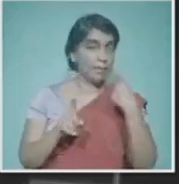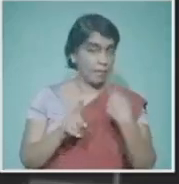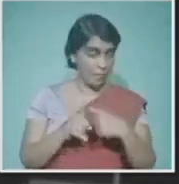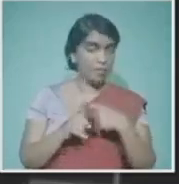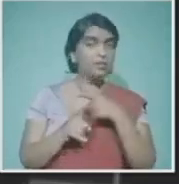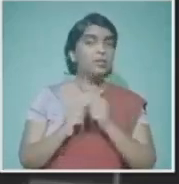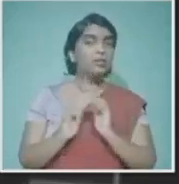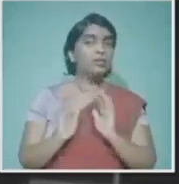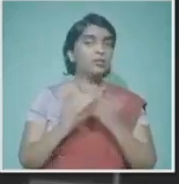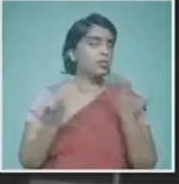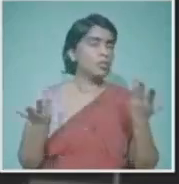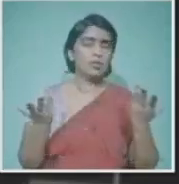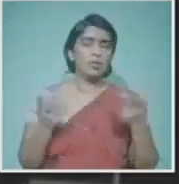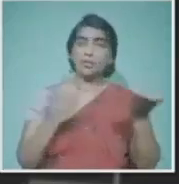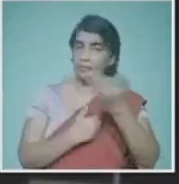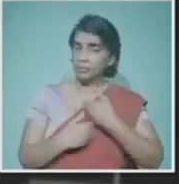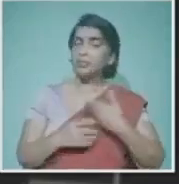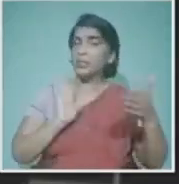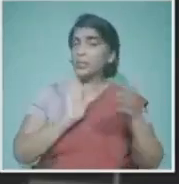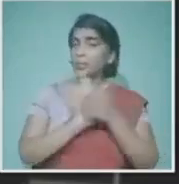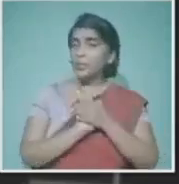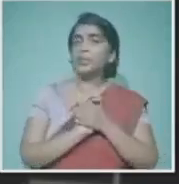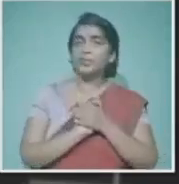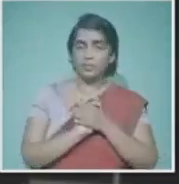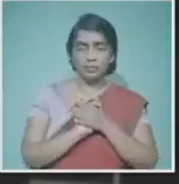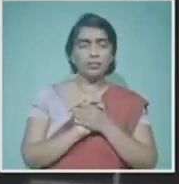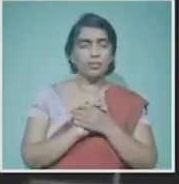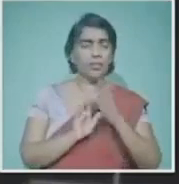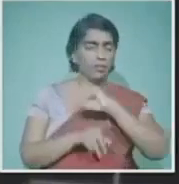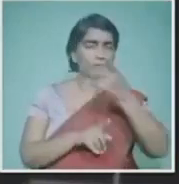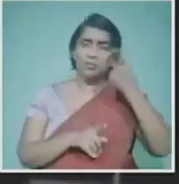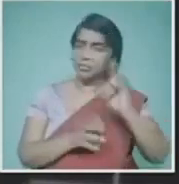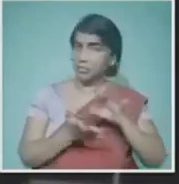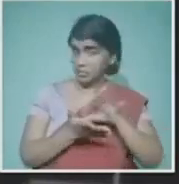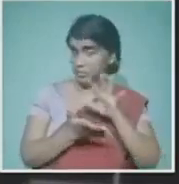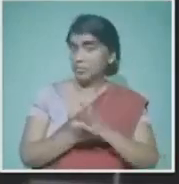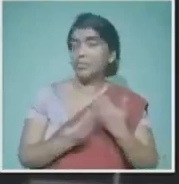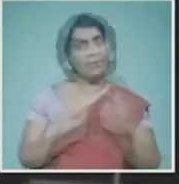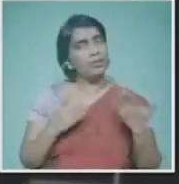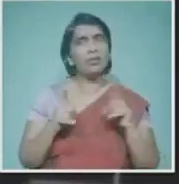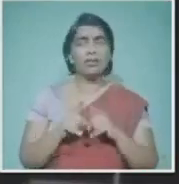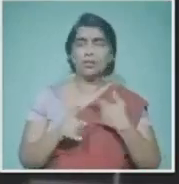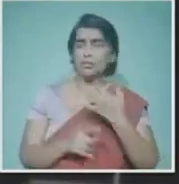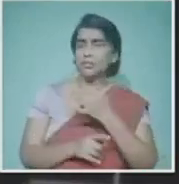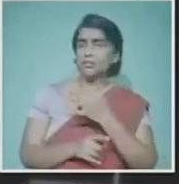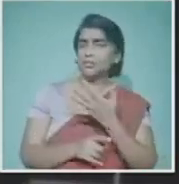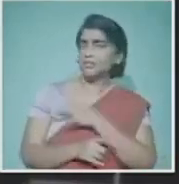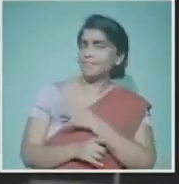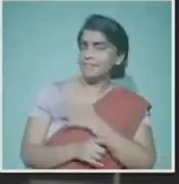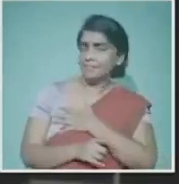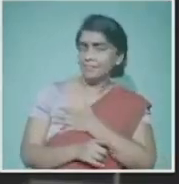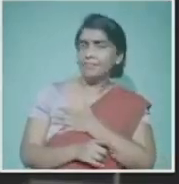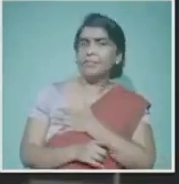சரியான கருத்தாடலங்கள் மத்தியிலே ஒற்றுமை வந்திருக்கிறதா? அல்லது வைரமுத்து சொன்னது போல பட்டு வேட்டி கனவுல இருக்கிற பொழுது கட்டிருந்த